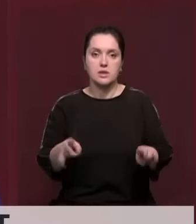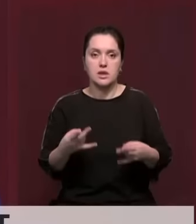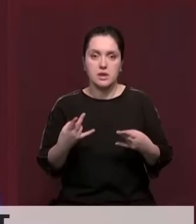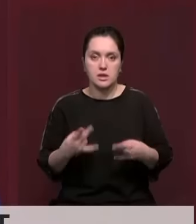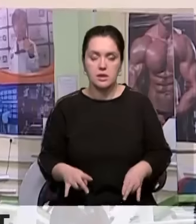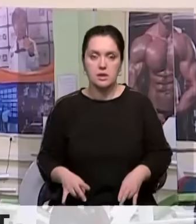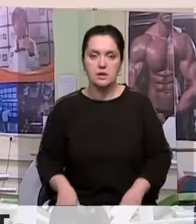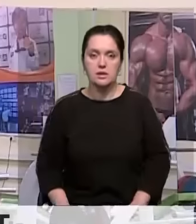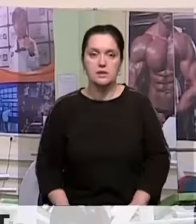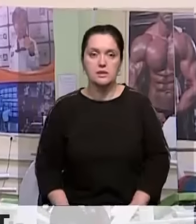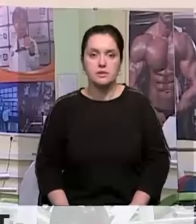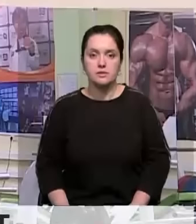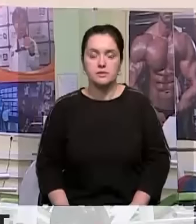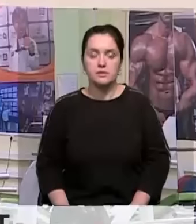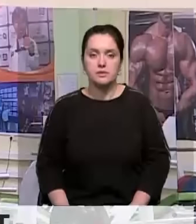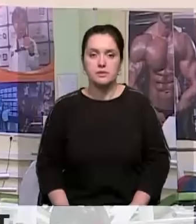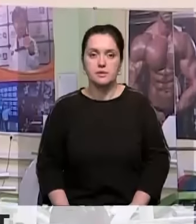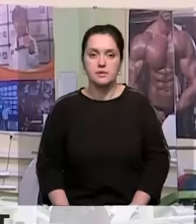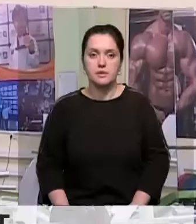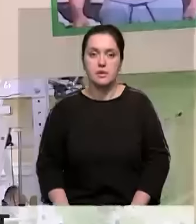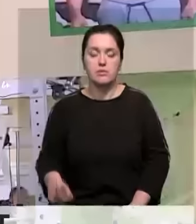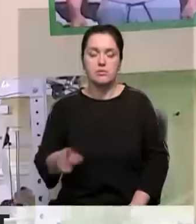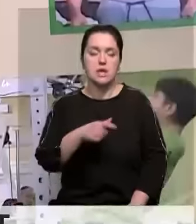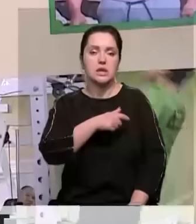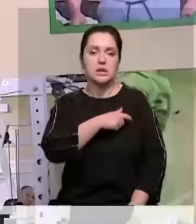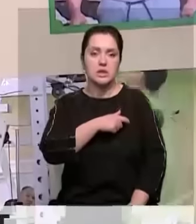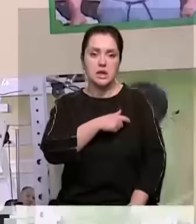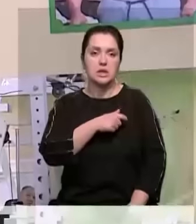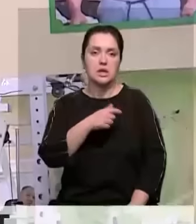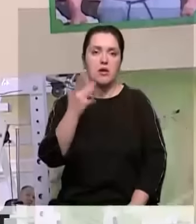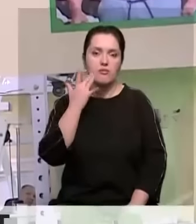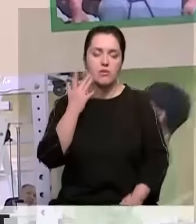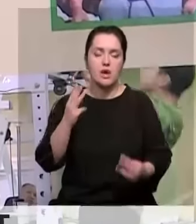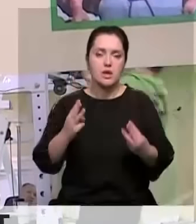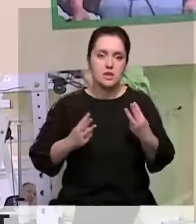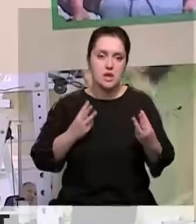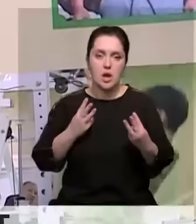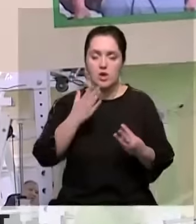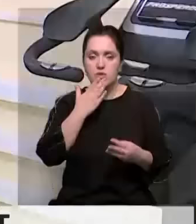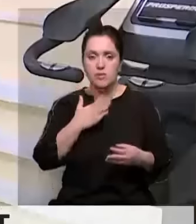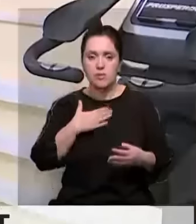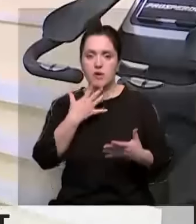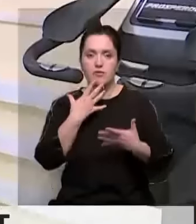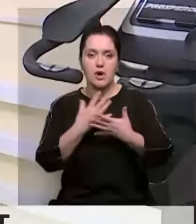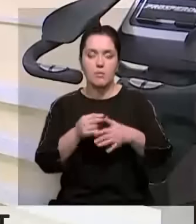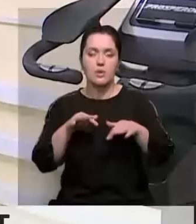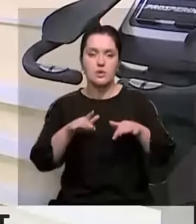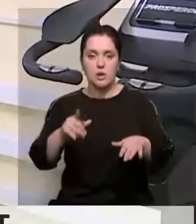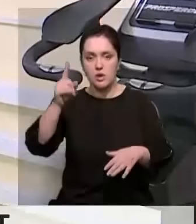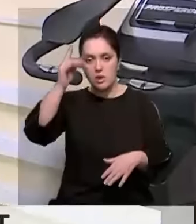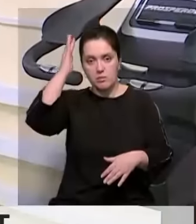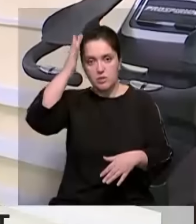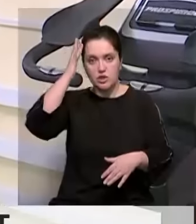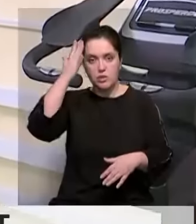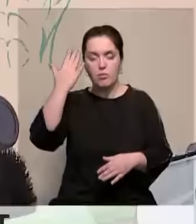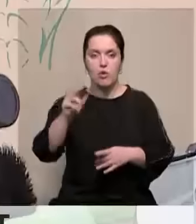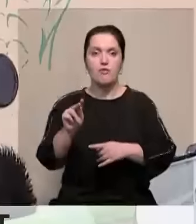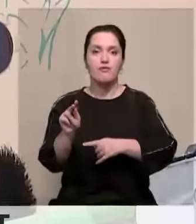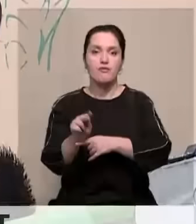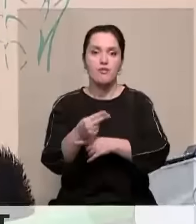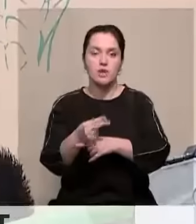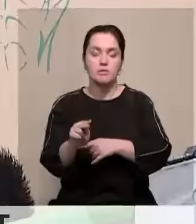перед трудностями. Ведюшкин тренер по призванию, работает на энтузиазме и любви к своему делу. Он мечтает, чтобы его